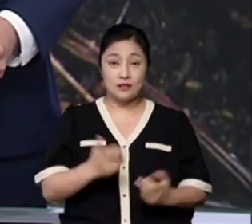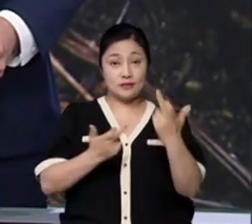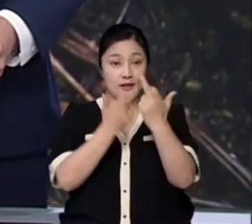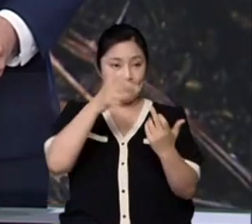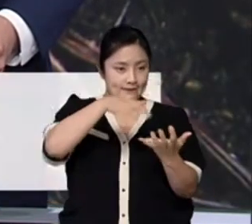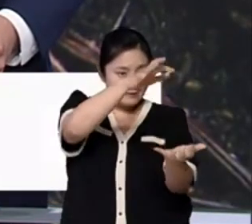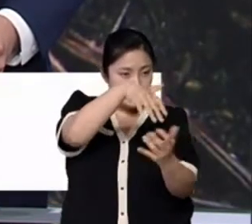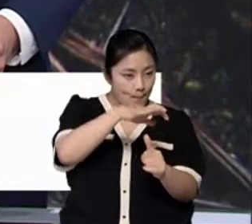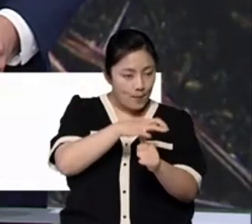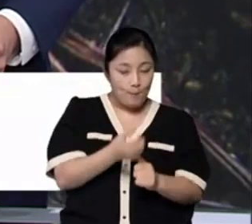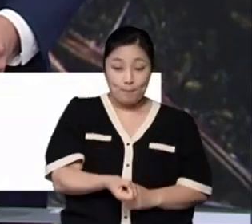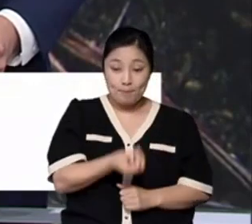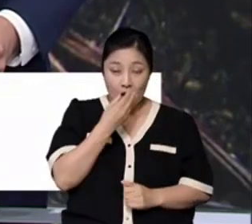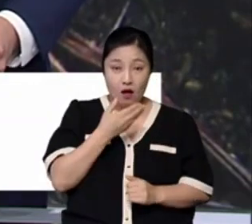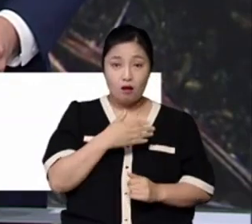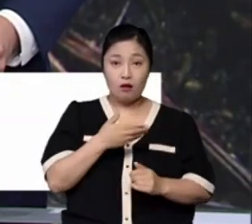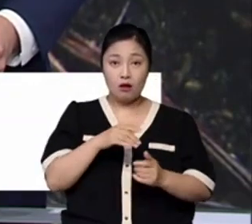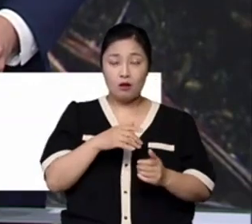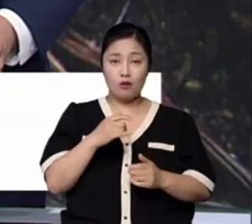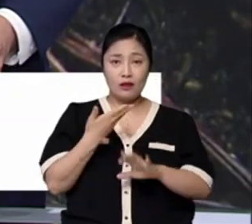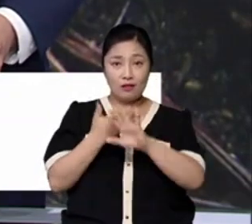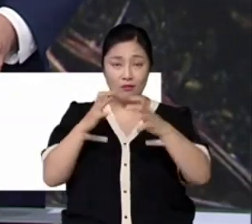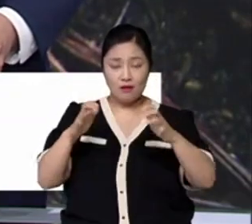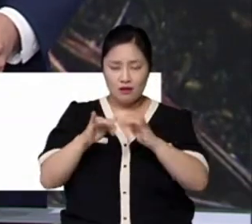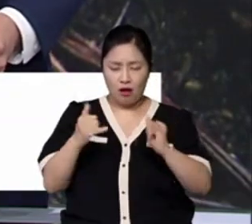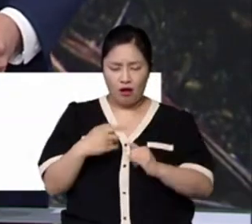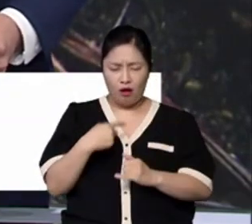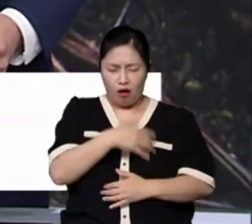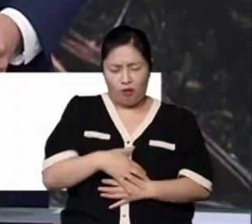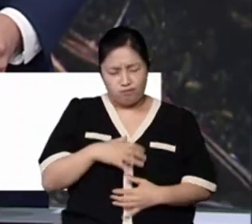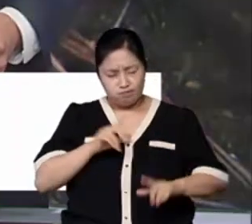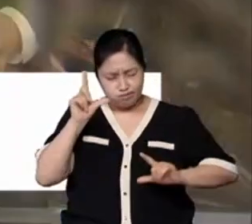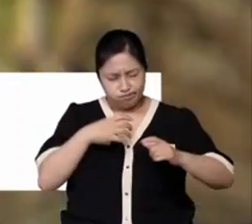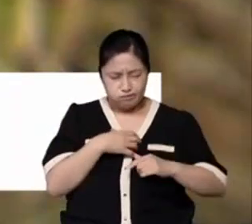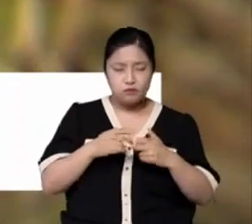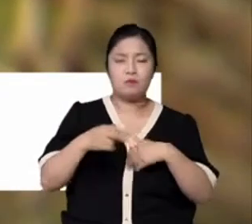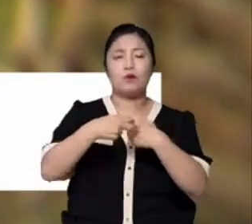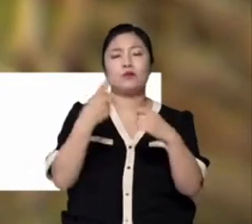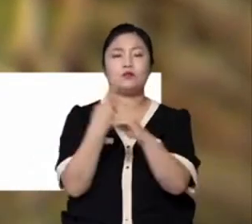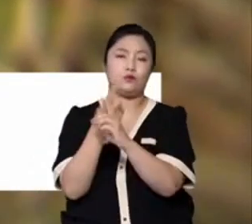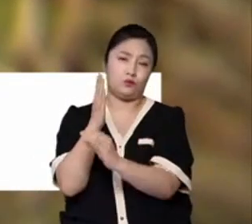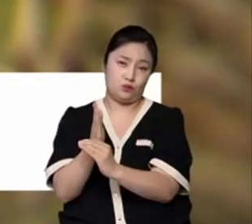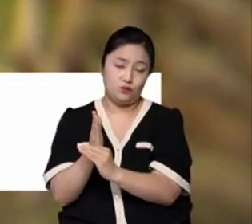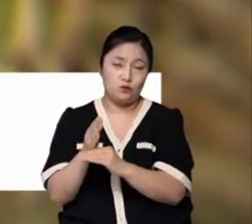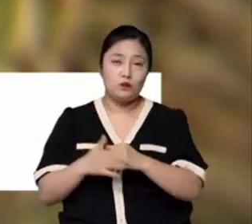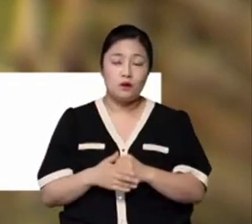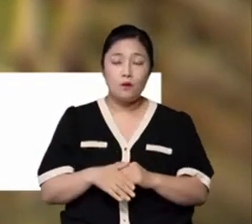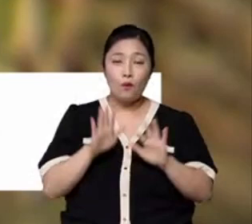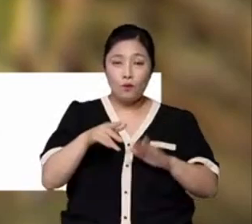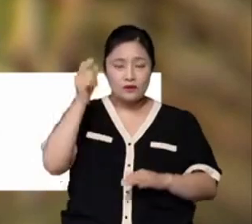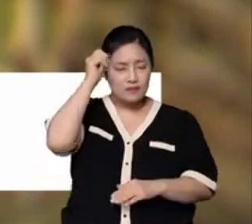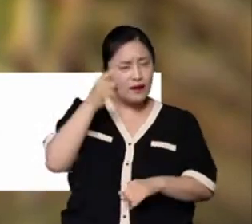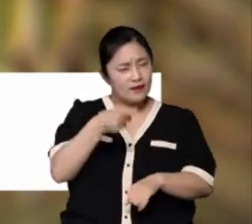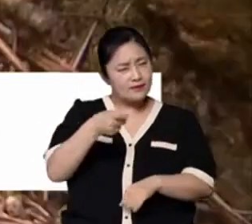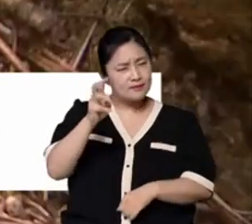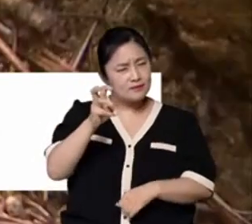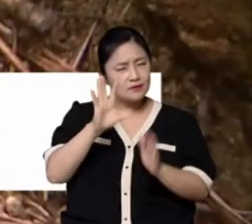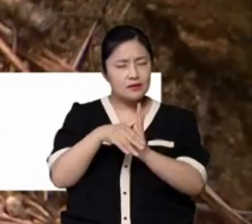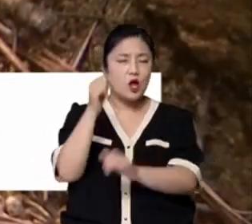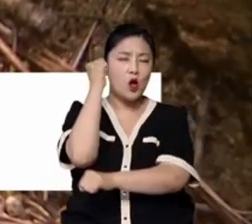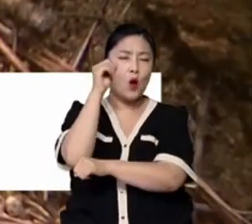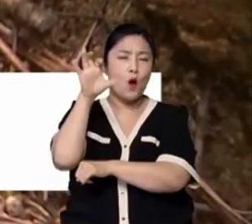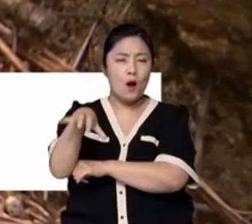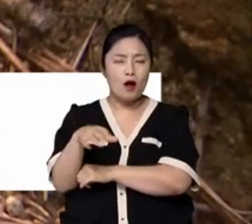산에서 캐온 버섯을 먹은 외국인 3명이 중독 증상을 보여 병원에서 치료를 받고 있습니다. 오늘 새벽 1시 반쯤